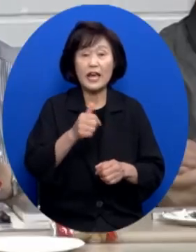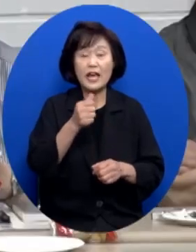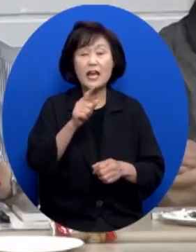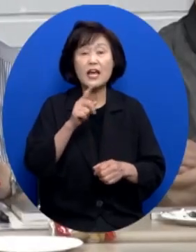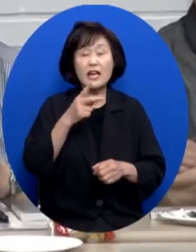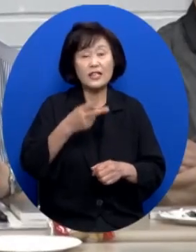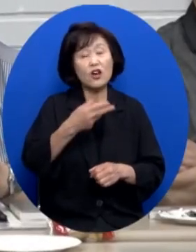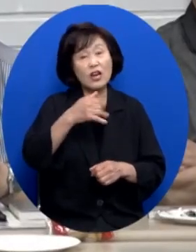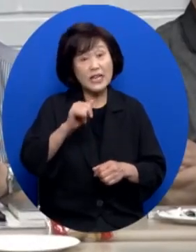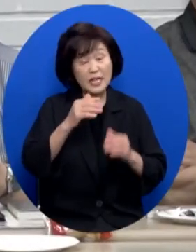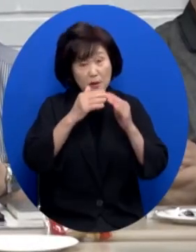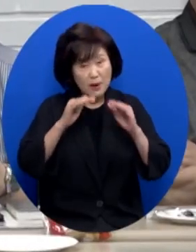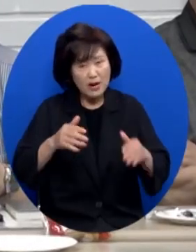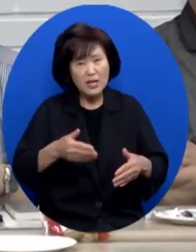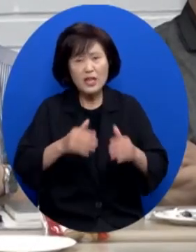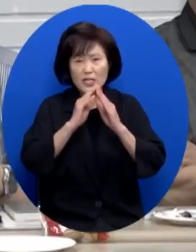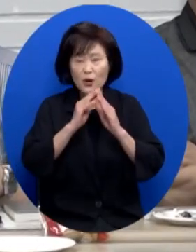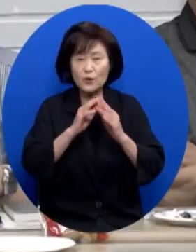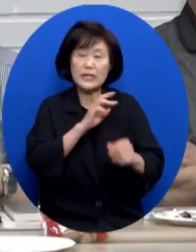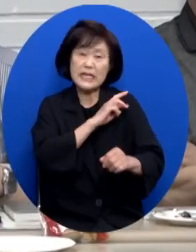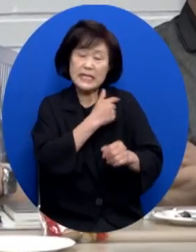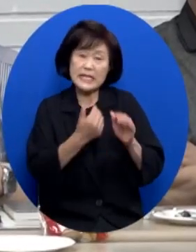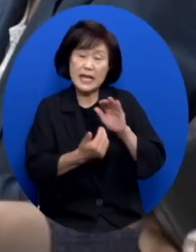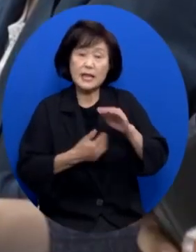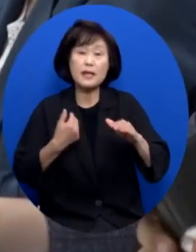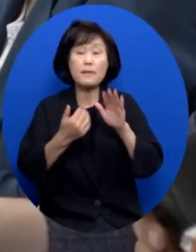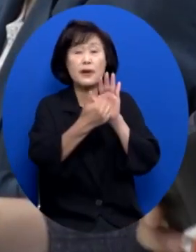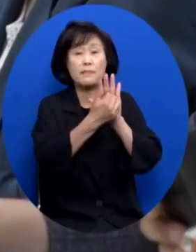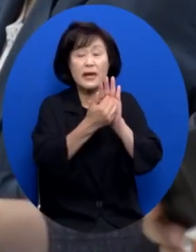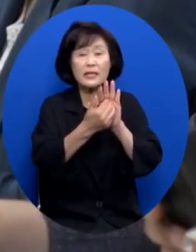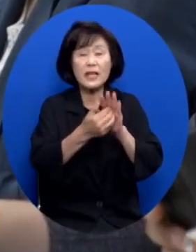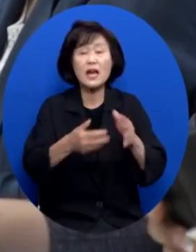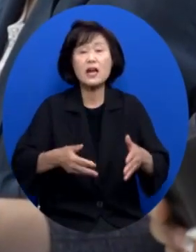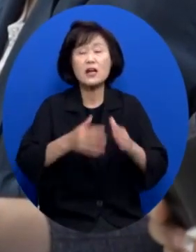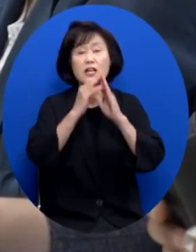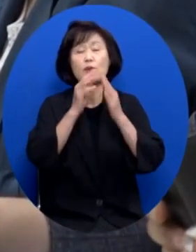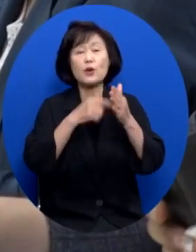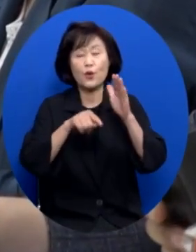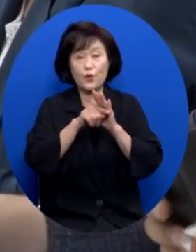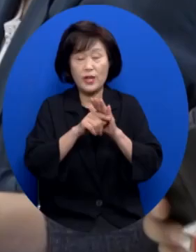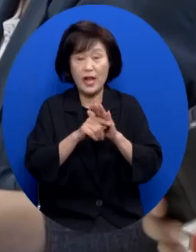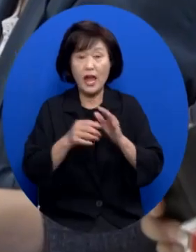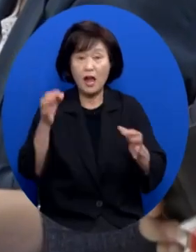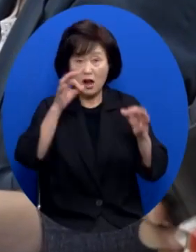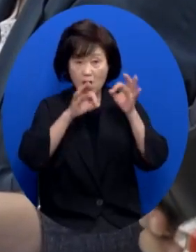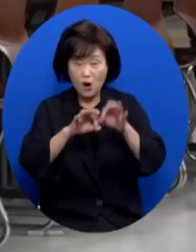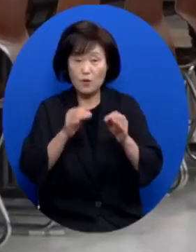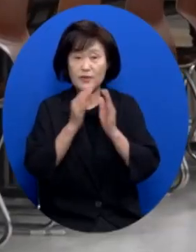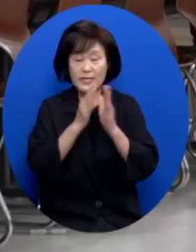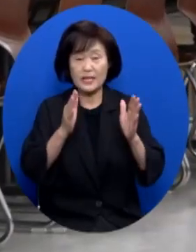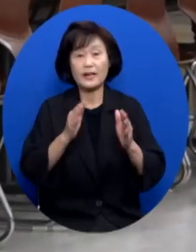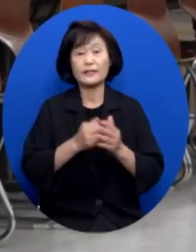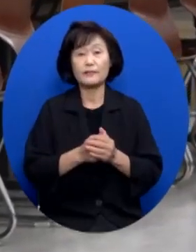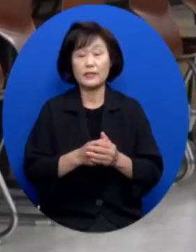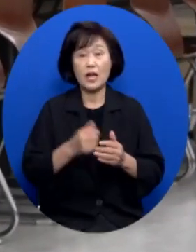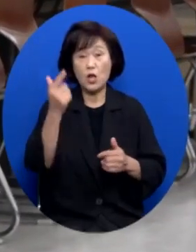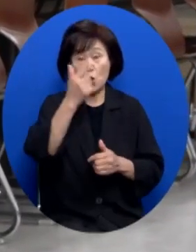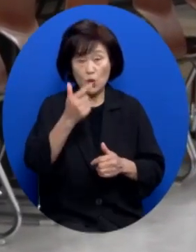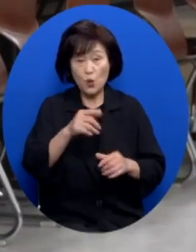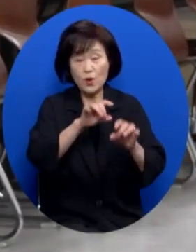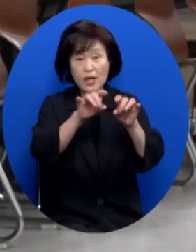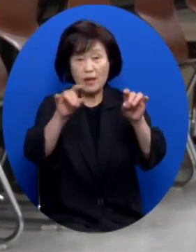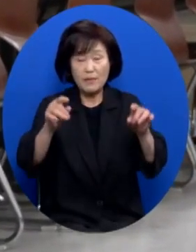이단 예방교육센터 건립을 위한 헌금 모금을 시작했습니다. 통합총회 소속 각 노회에 현리마을